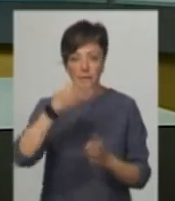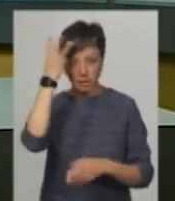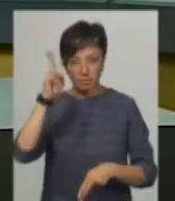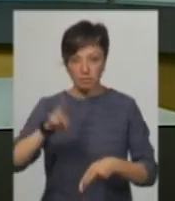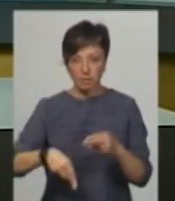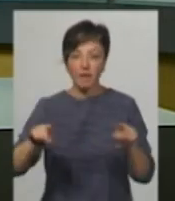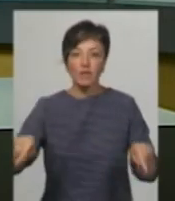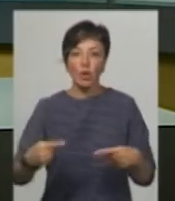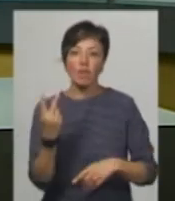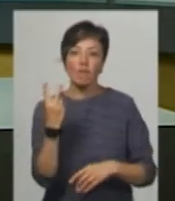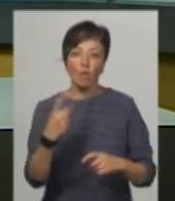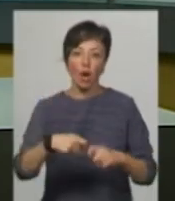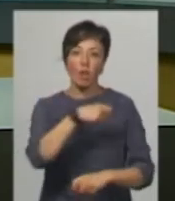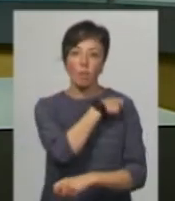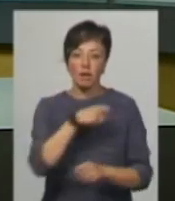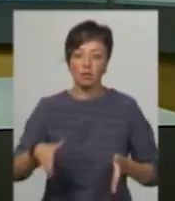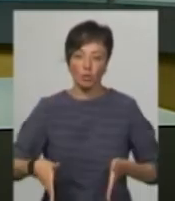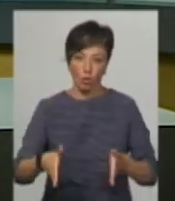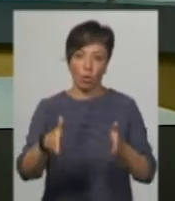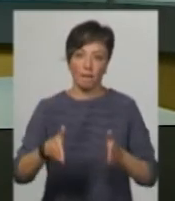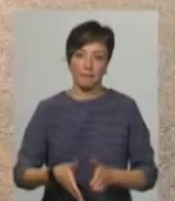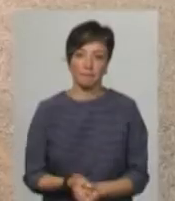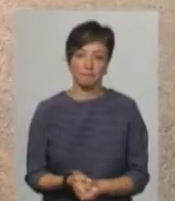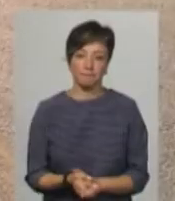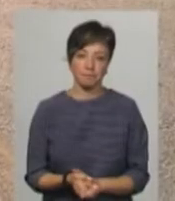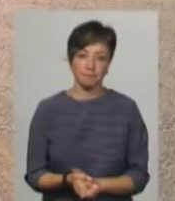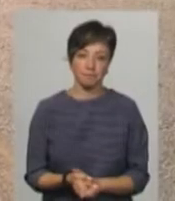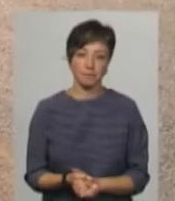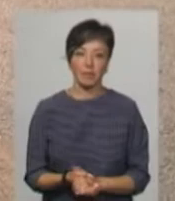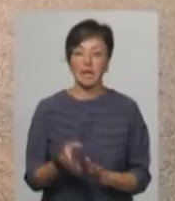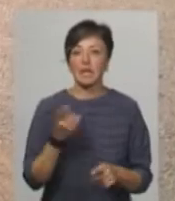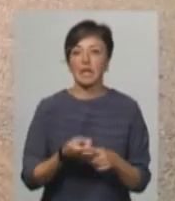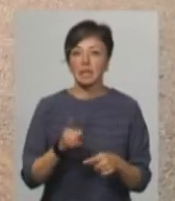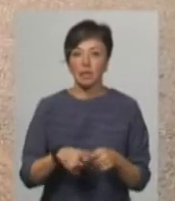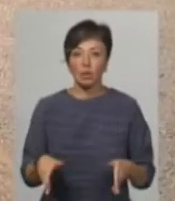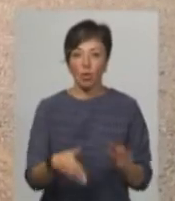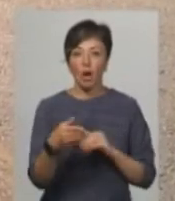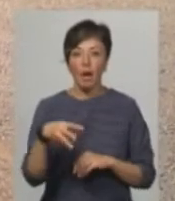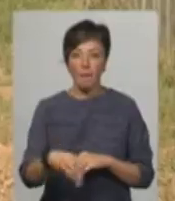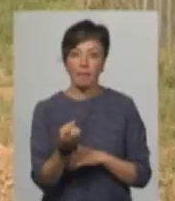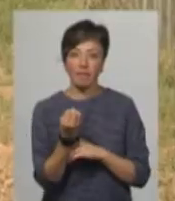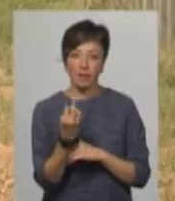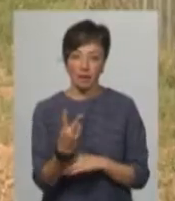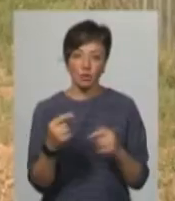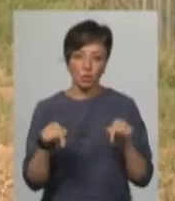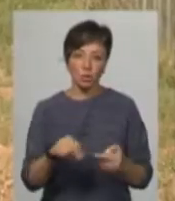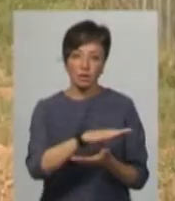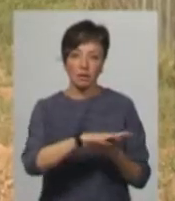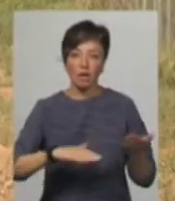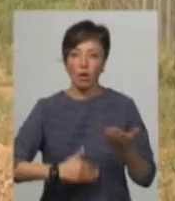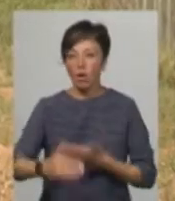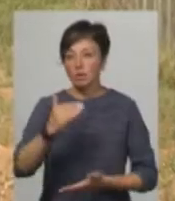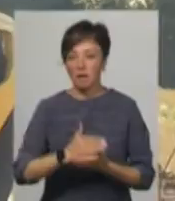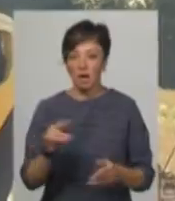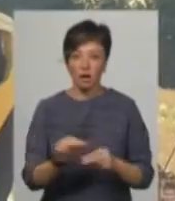завершено відновлення 2 кілометрів автошляху. Це дорога М-12, стрій Знаменка. Наразі тут тривають останні